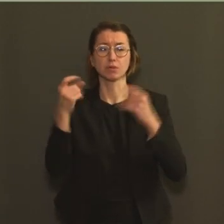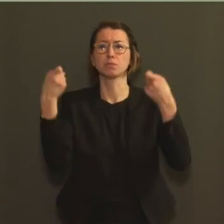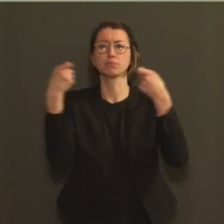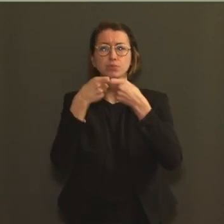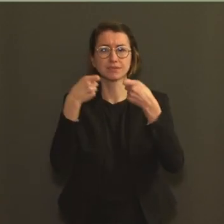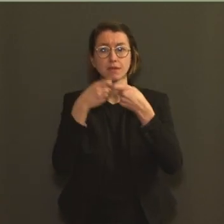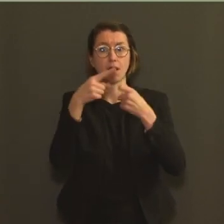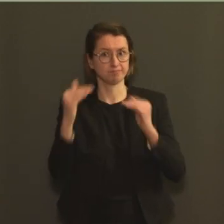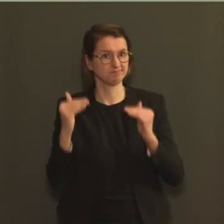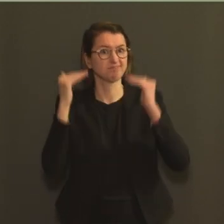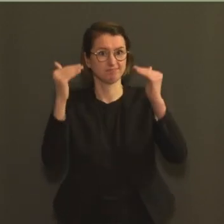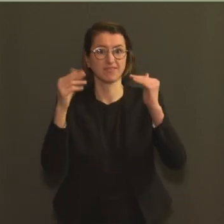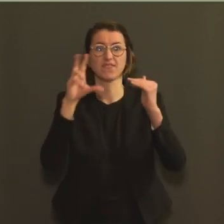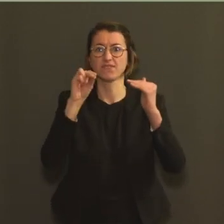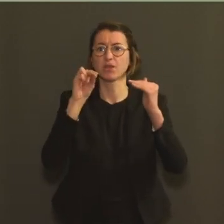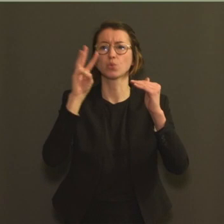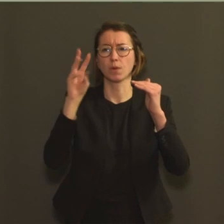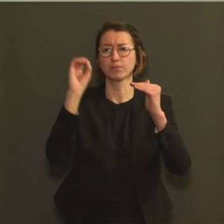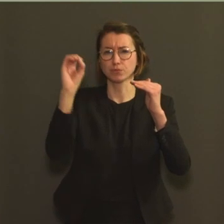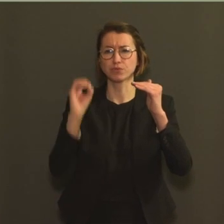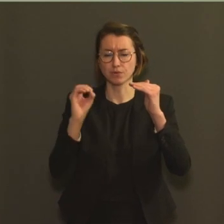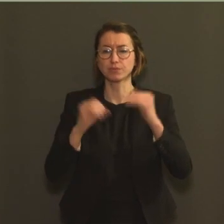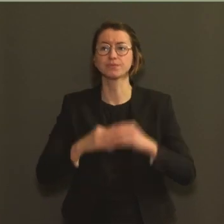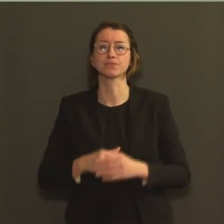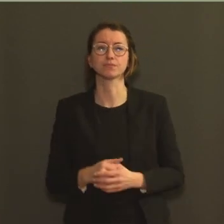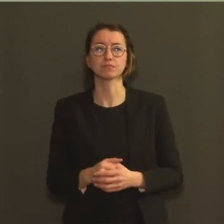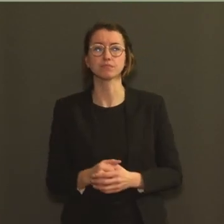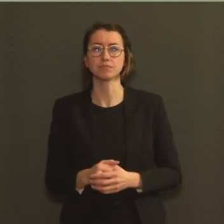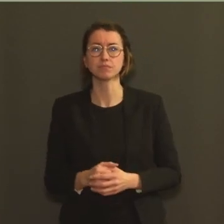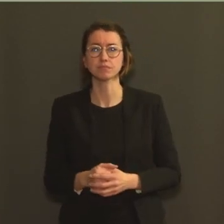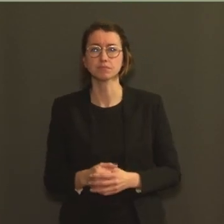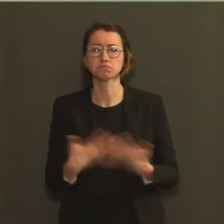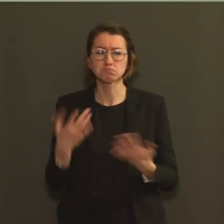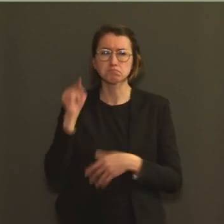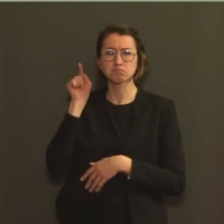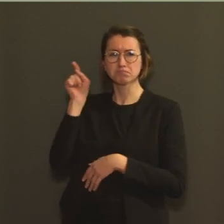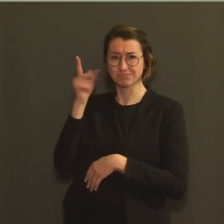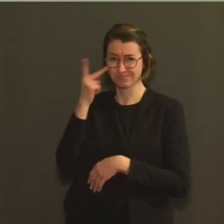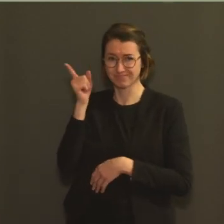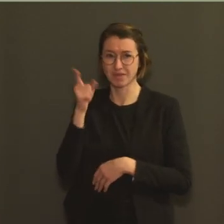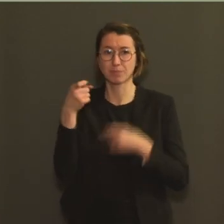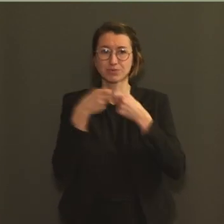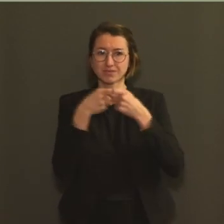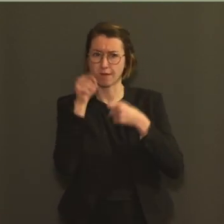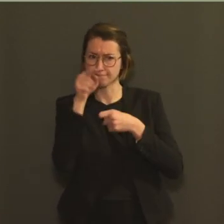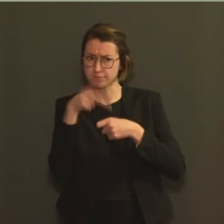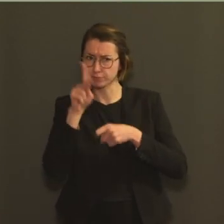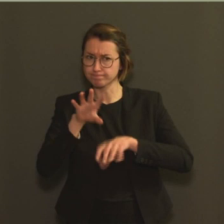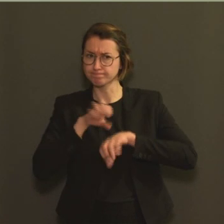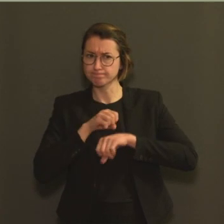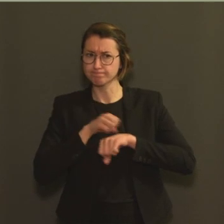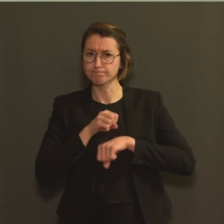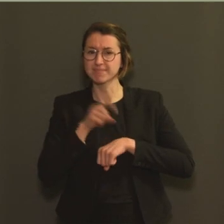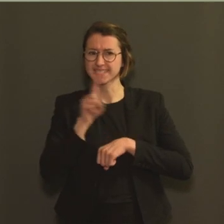Cette augmentation à Bruxelles est essentiellement liée aux adolescents et aux adultes et est probablement